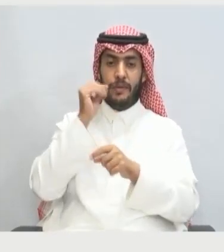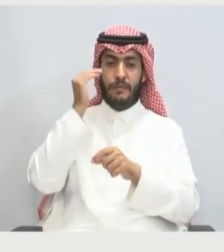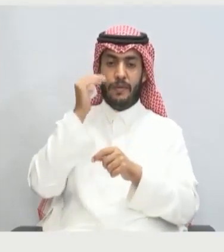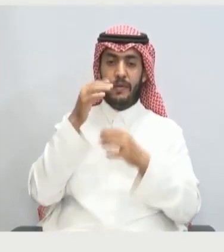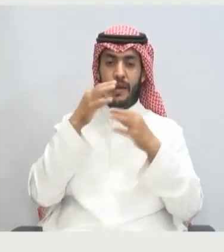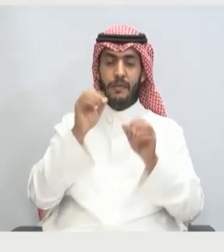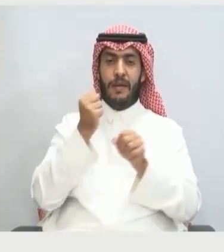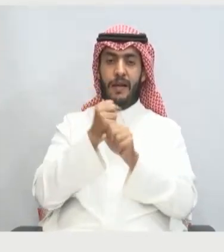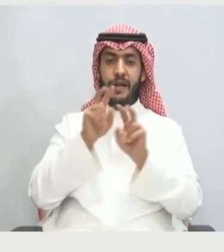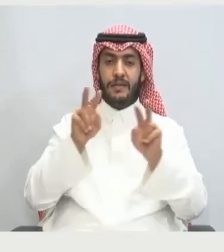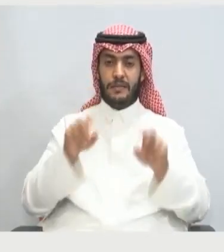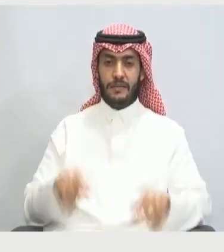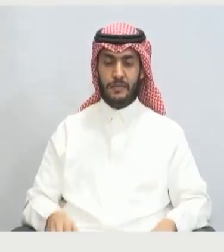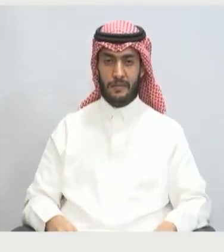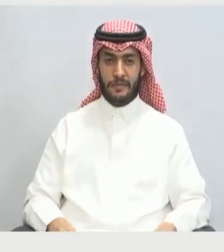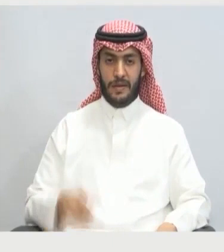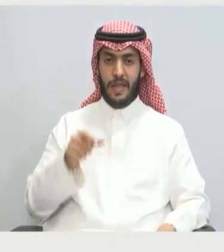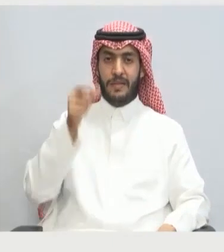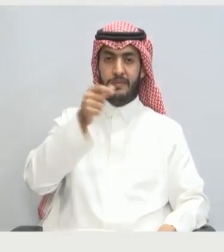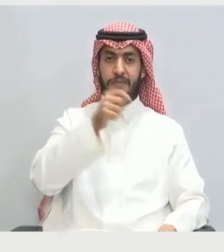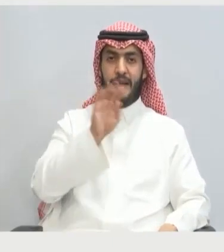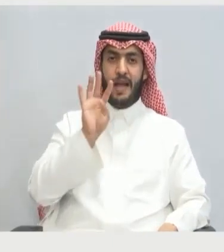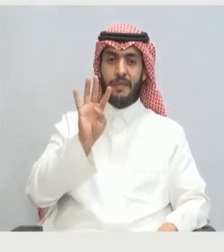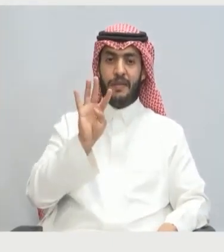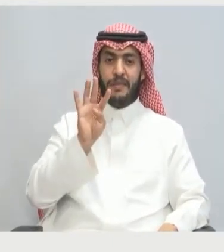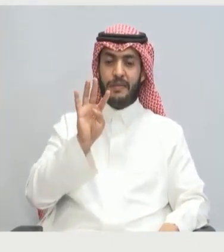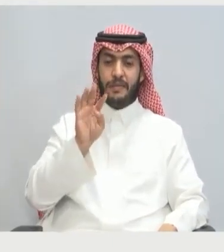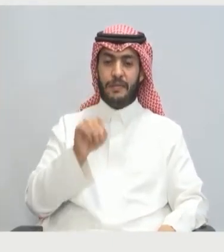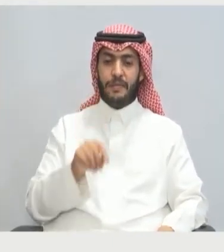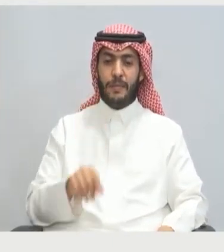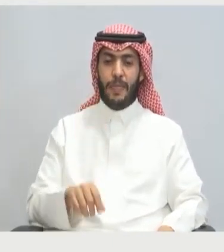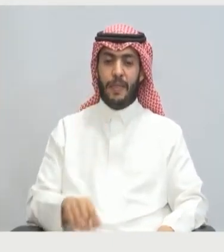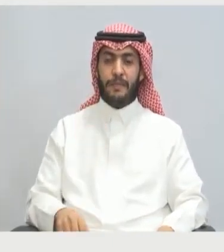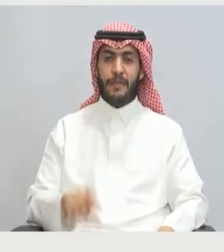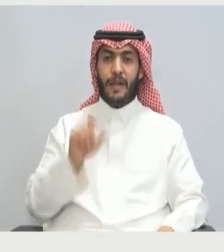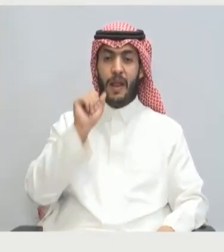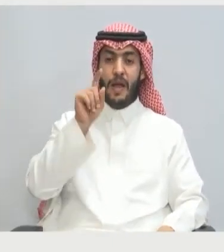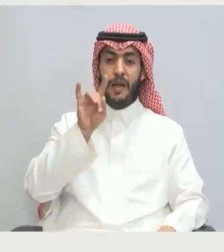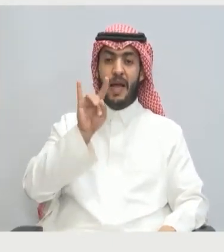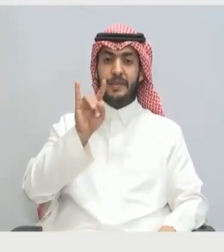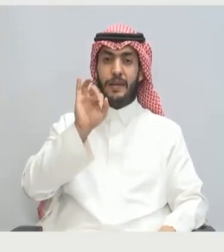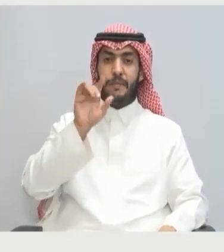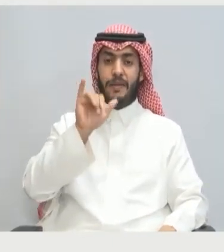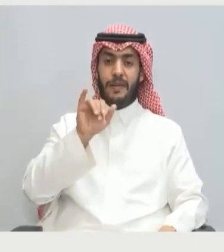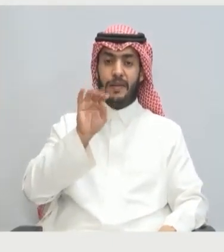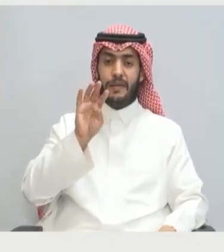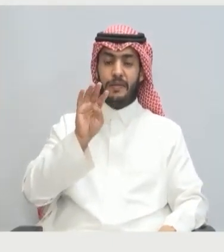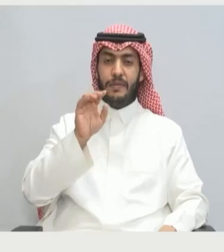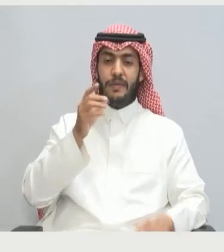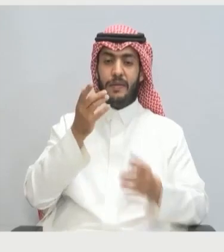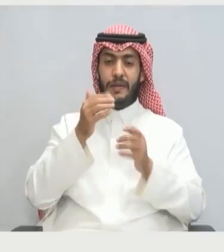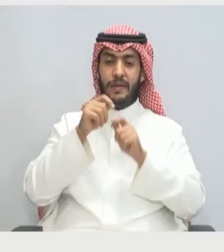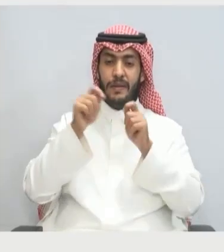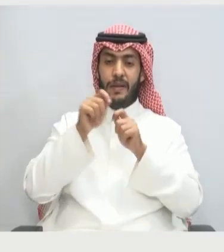شيء الى مكانه هذه هي الانابيب الاربعه قلنا الانبوب الاول 10 ملي من حمض الات س تركيزه